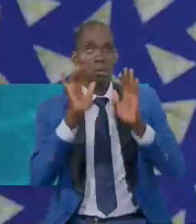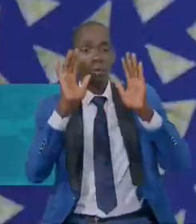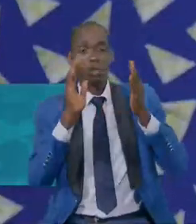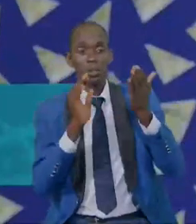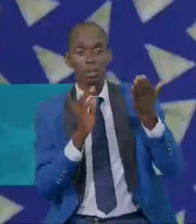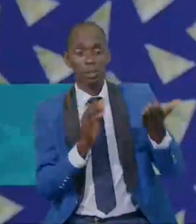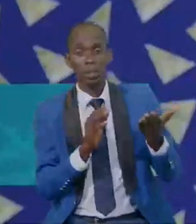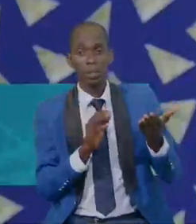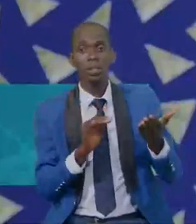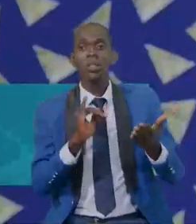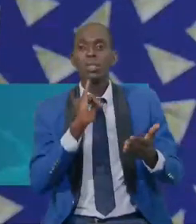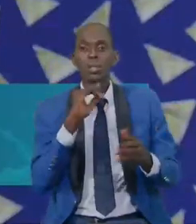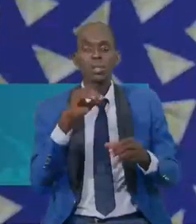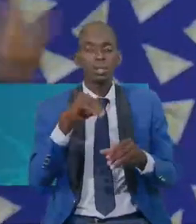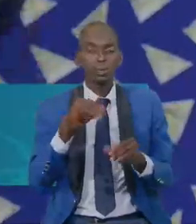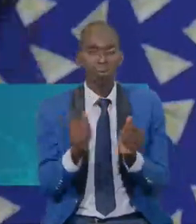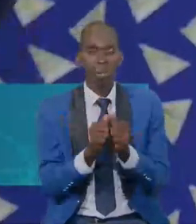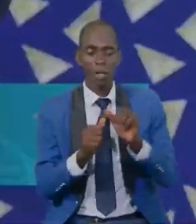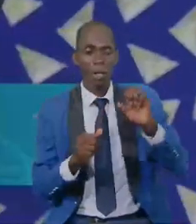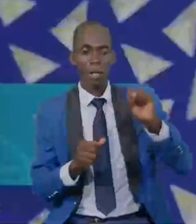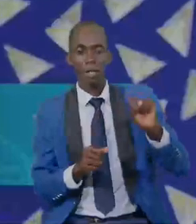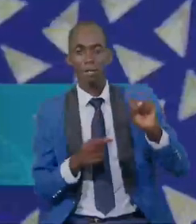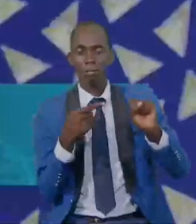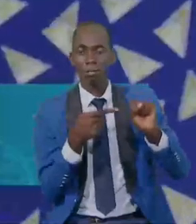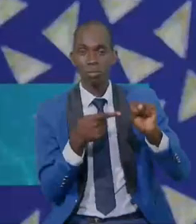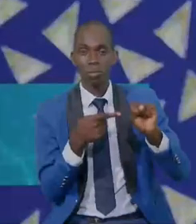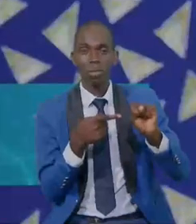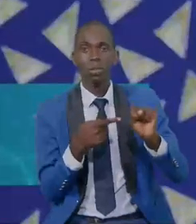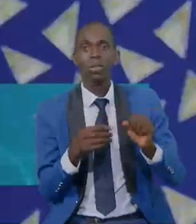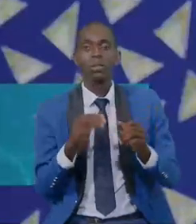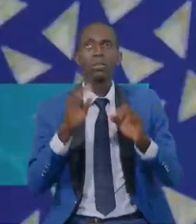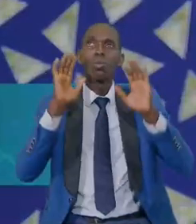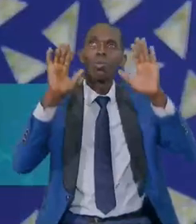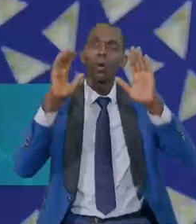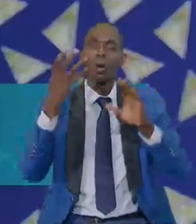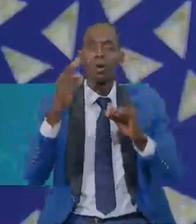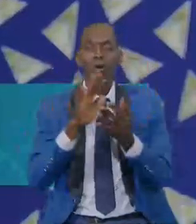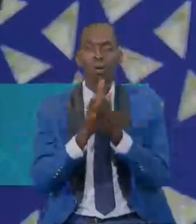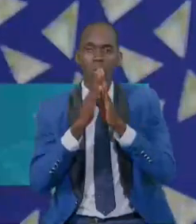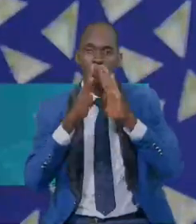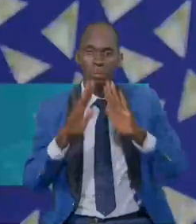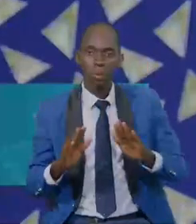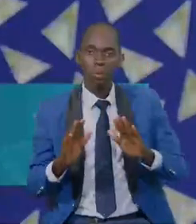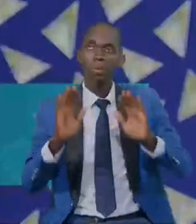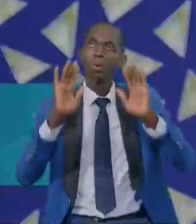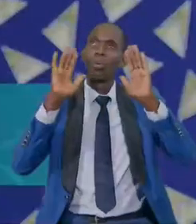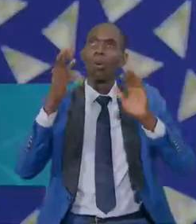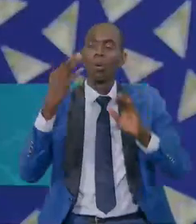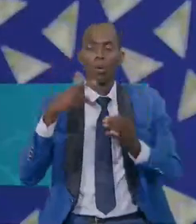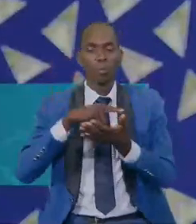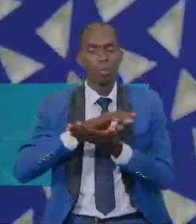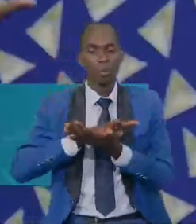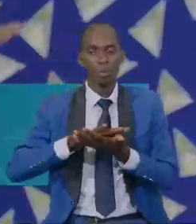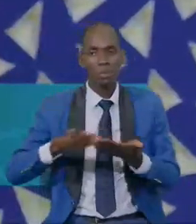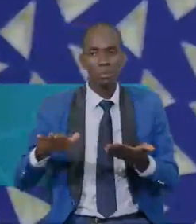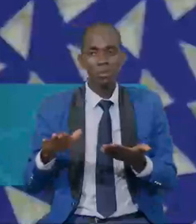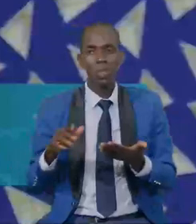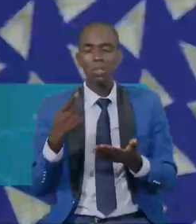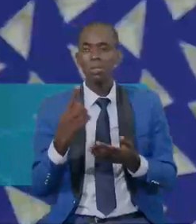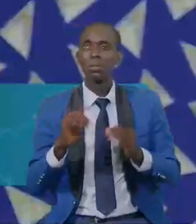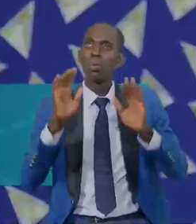Vous voyez, prodige là-bas, c'est au pluriel. Le prodige de la paix. Le prodige de la